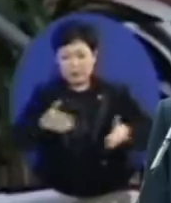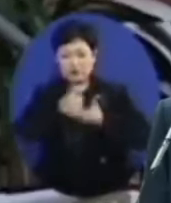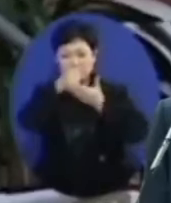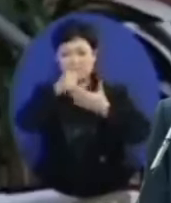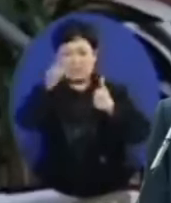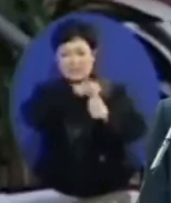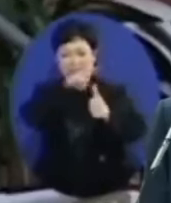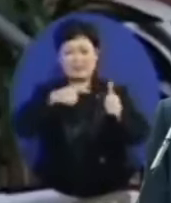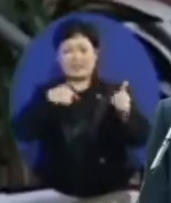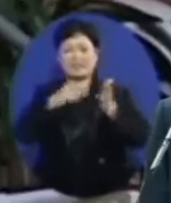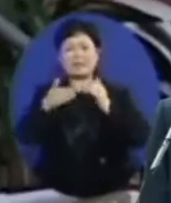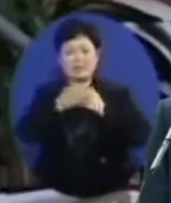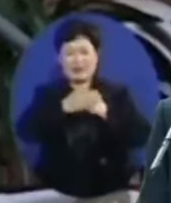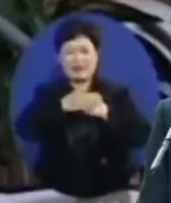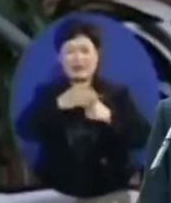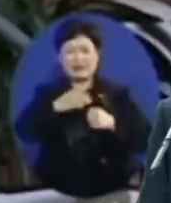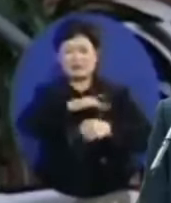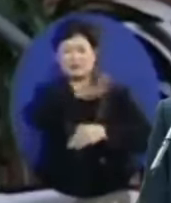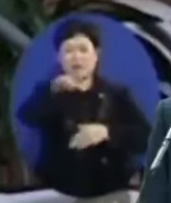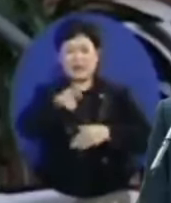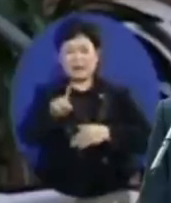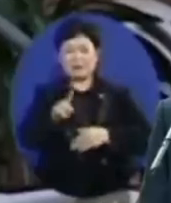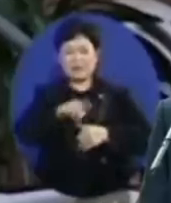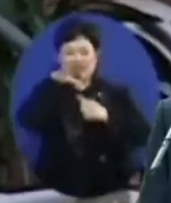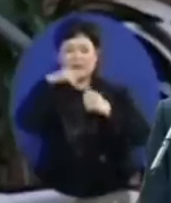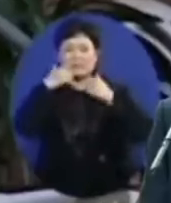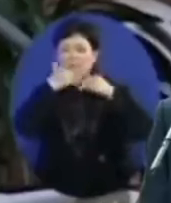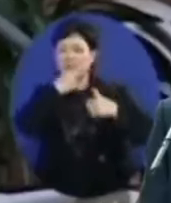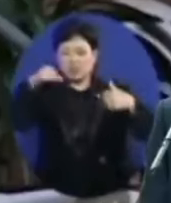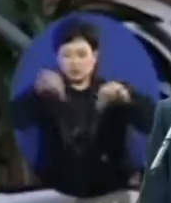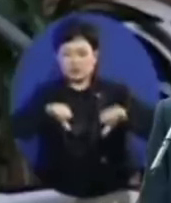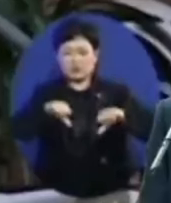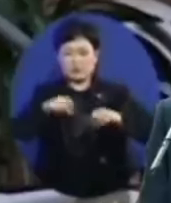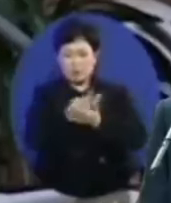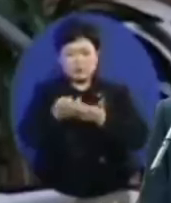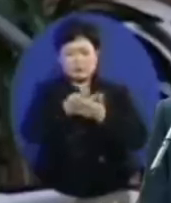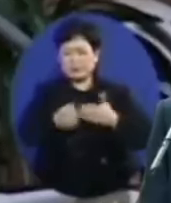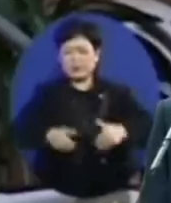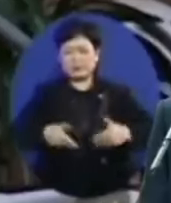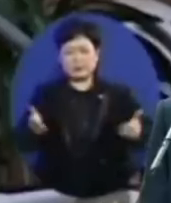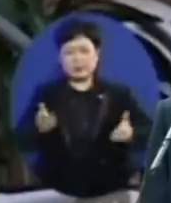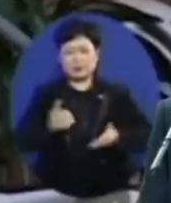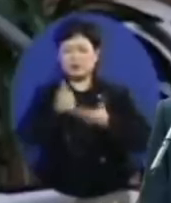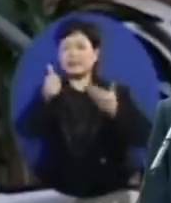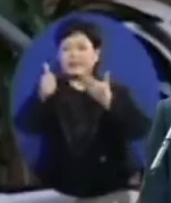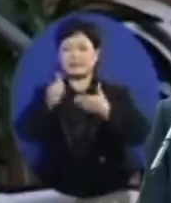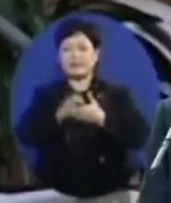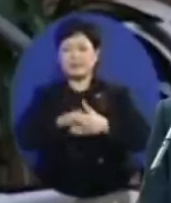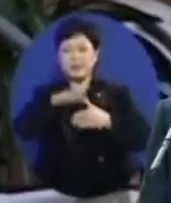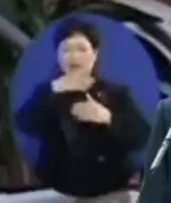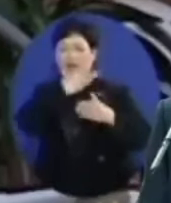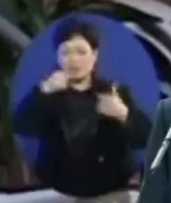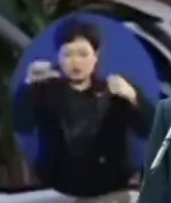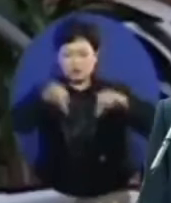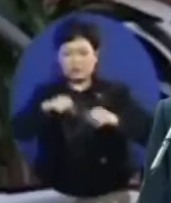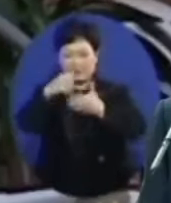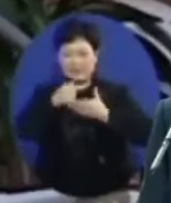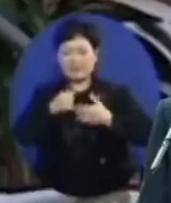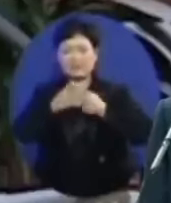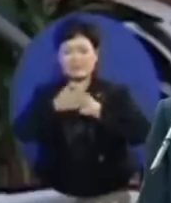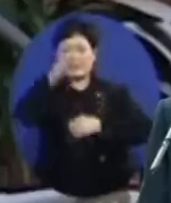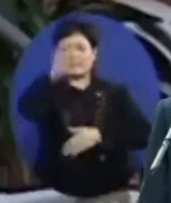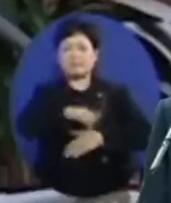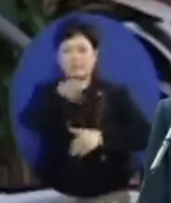채찍에 맞았기 때문에 우리가 저주를 걸머지고 몸부릴 필요가 없습니다. 주기에서 저주를 받은 바 되사